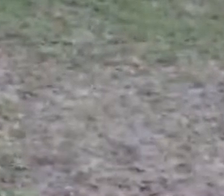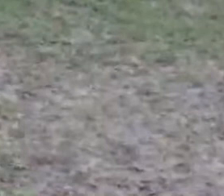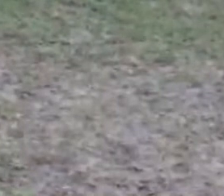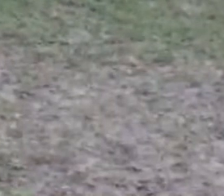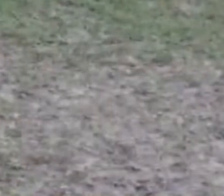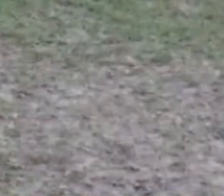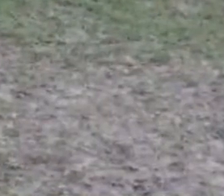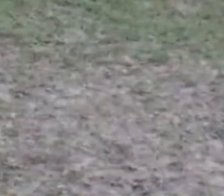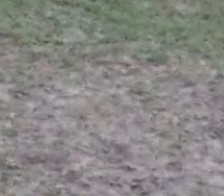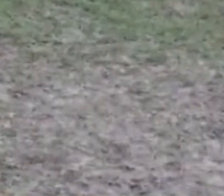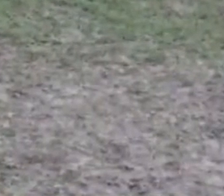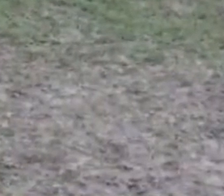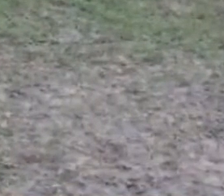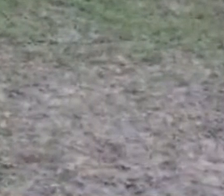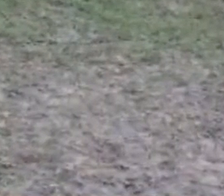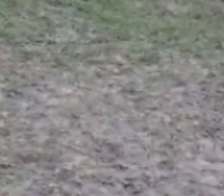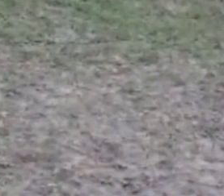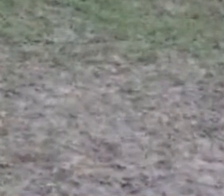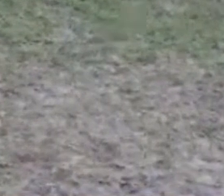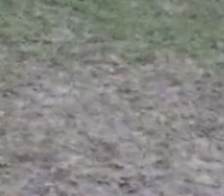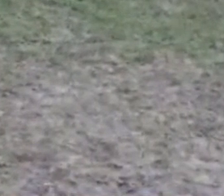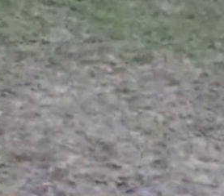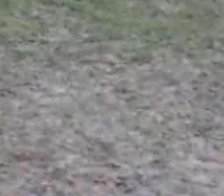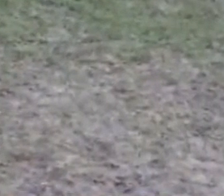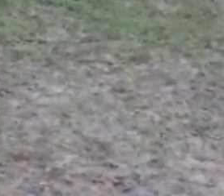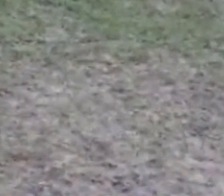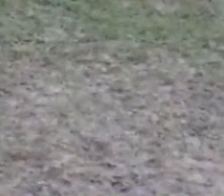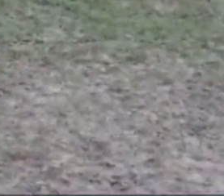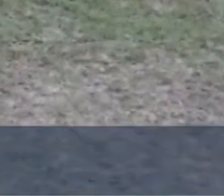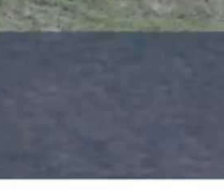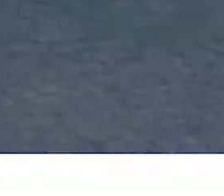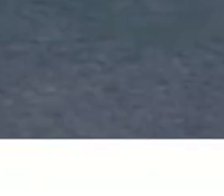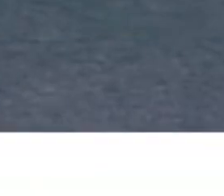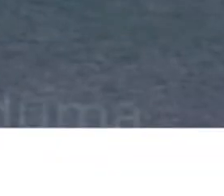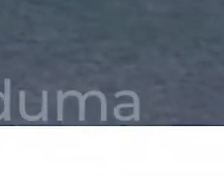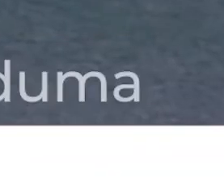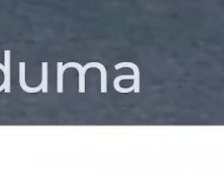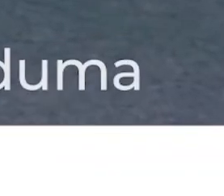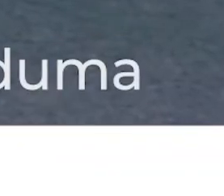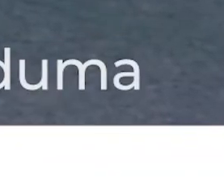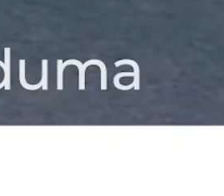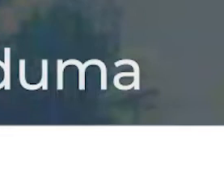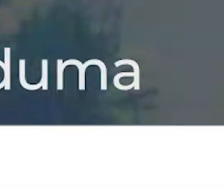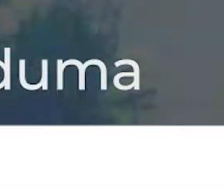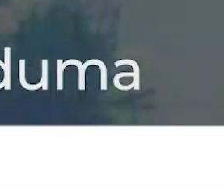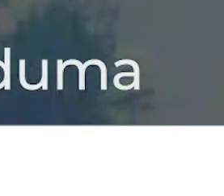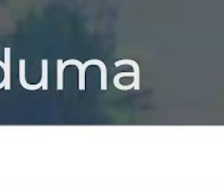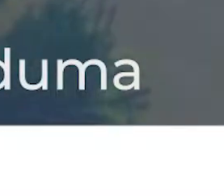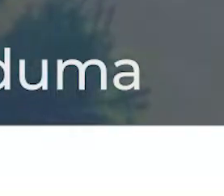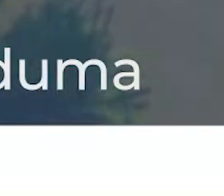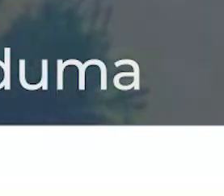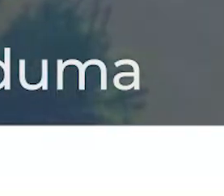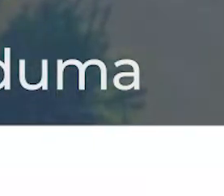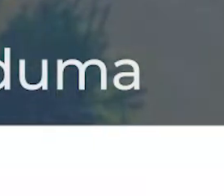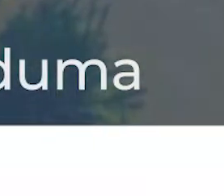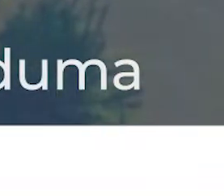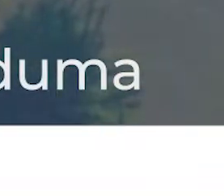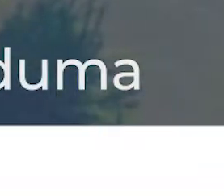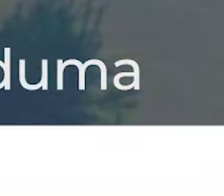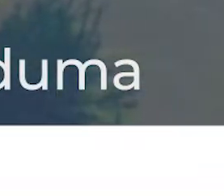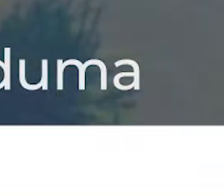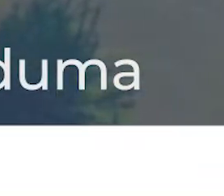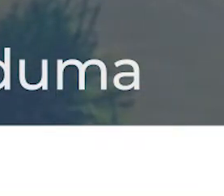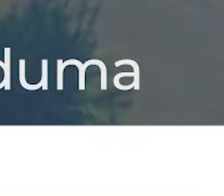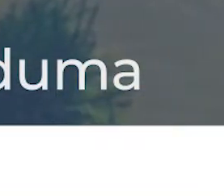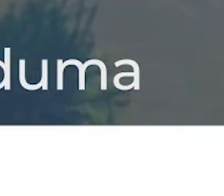hiari na kuhamia maeneo jirani ambayo yametengwa kwa ajili yao. Mgogoro mkubwa kuhusu eneo hili ni kutokana na kuongezeka kwa idadi ya watu na